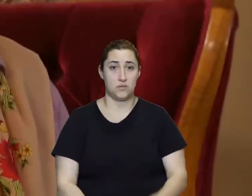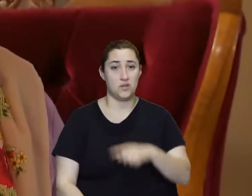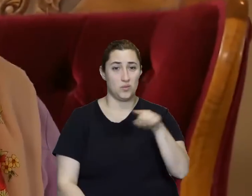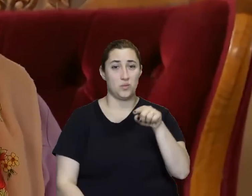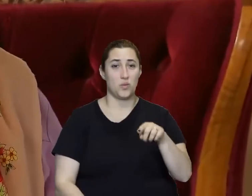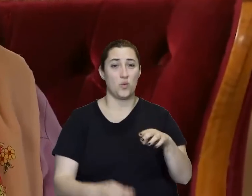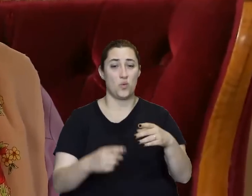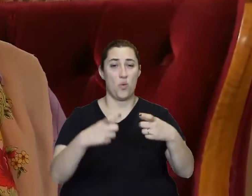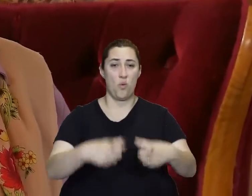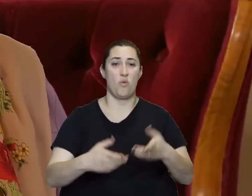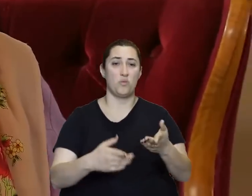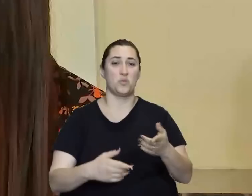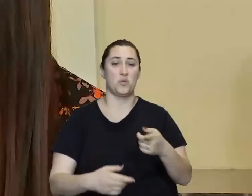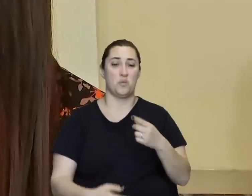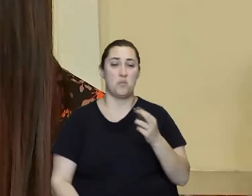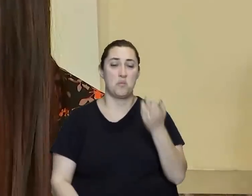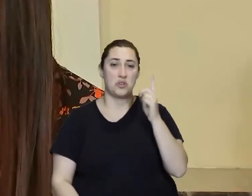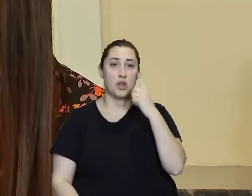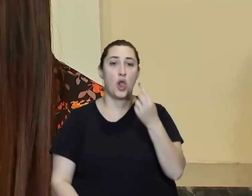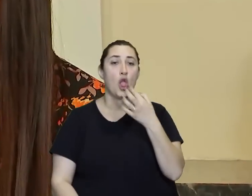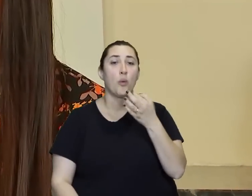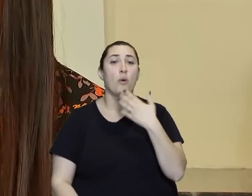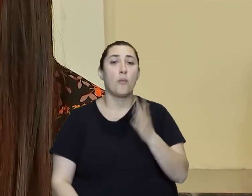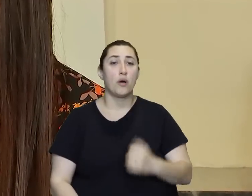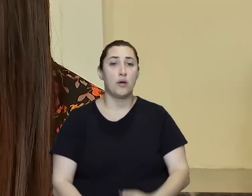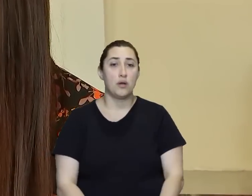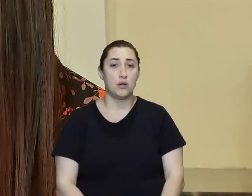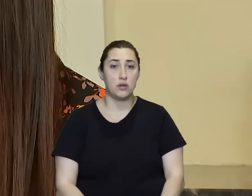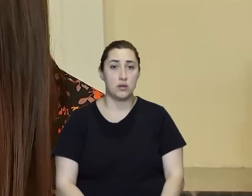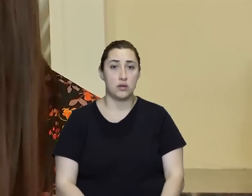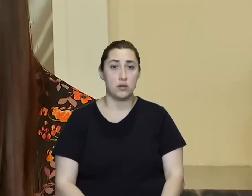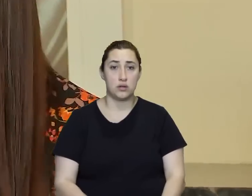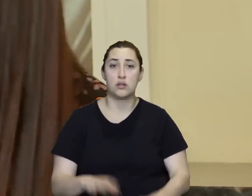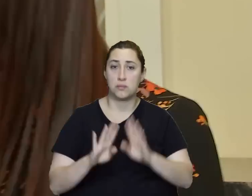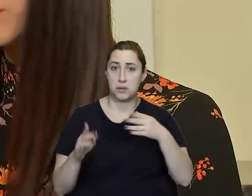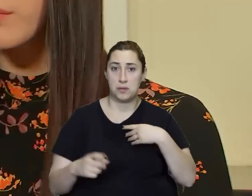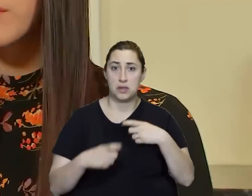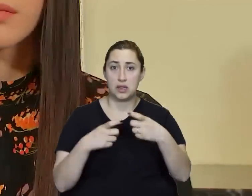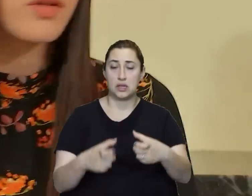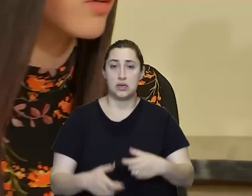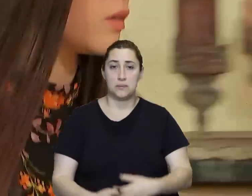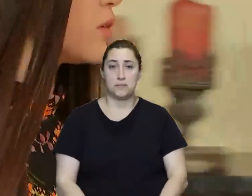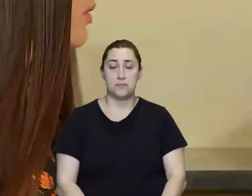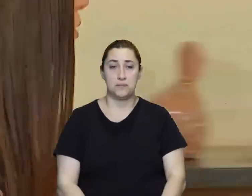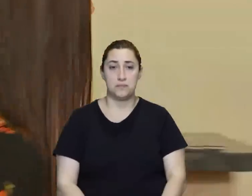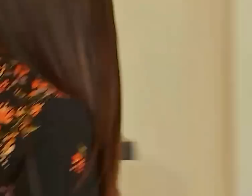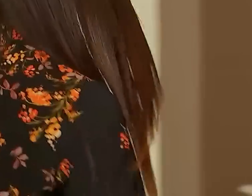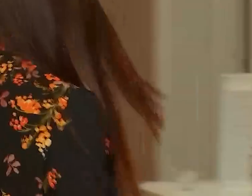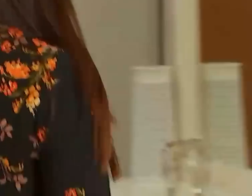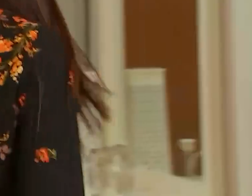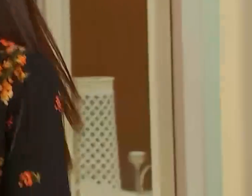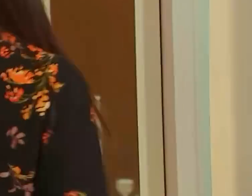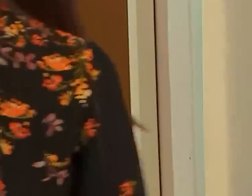Bunları da buraya koymuşsun. Kuru kuru. Yokum yok muydu? Tamam getiriyorum. Seri adımlarla gidiyor.